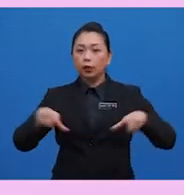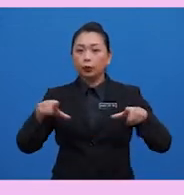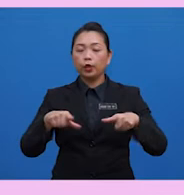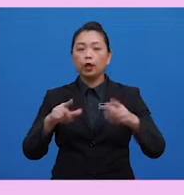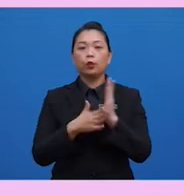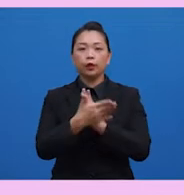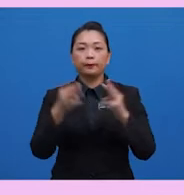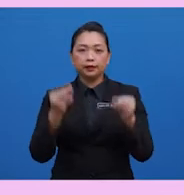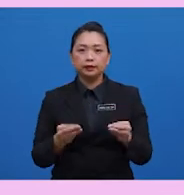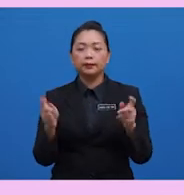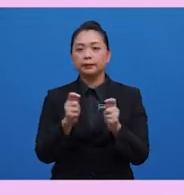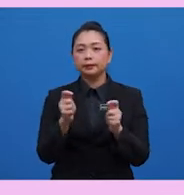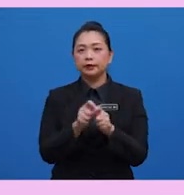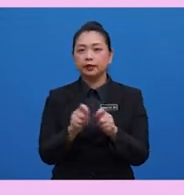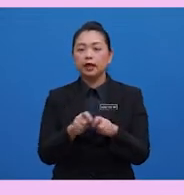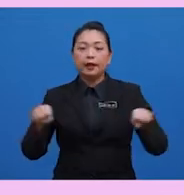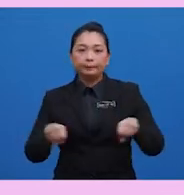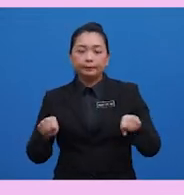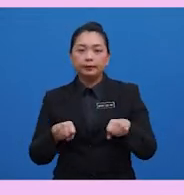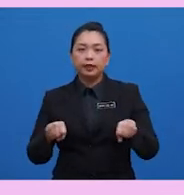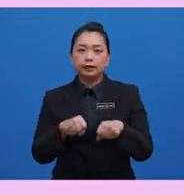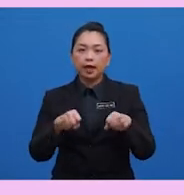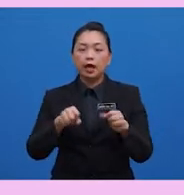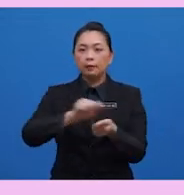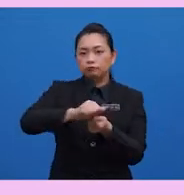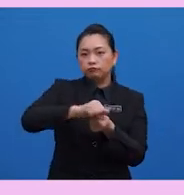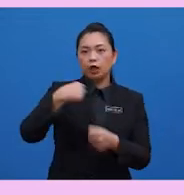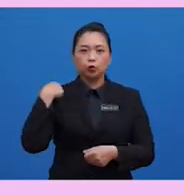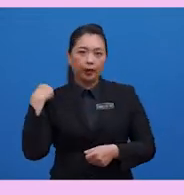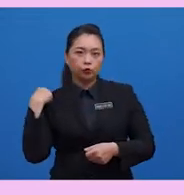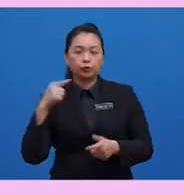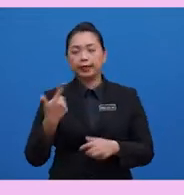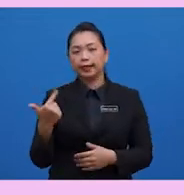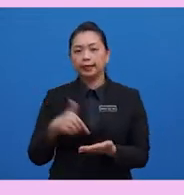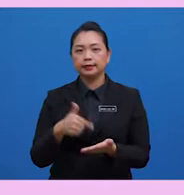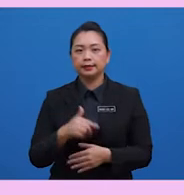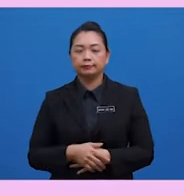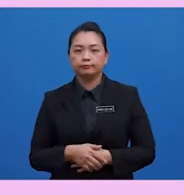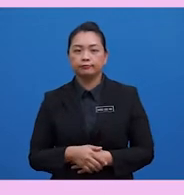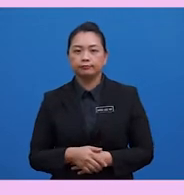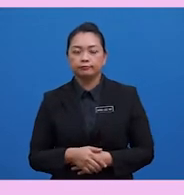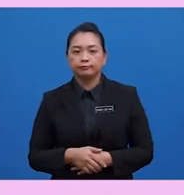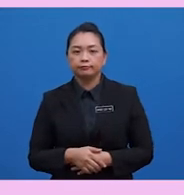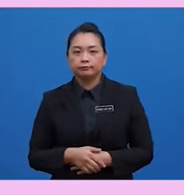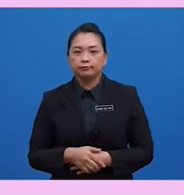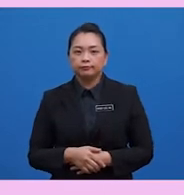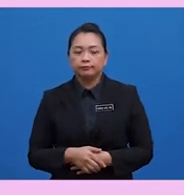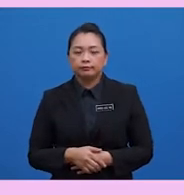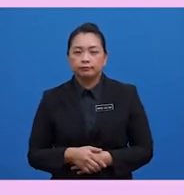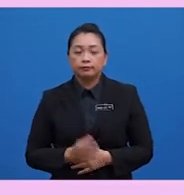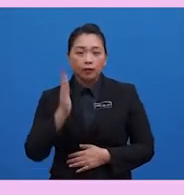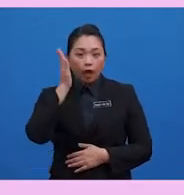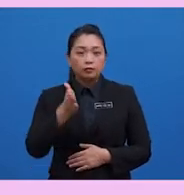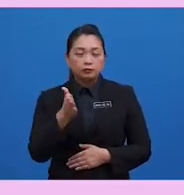oleh manusia seperti membasuh pakaian, memasak dan lain-lain lagi. Aktiviti harian ini